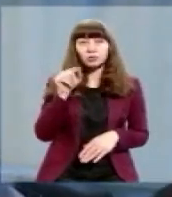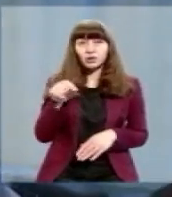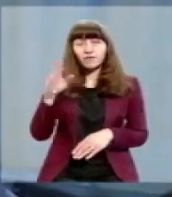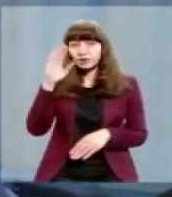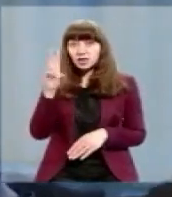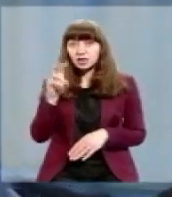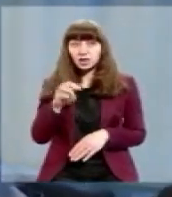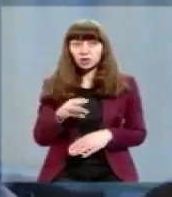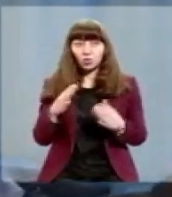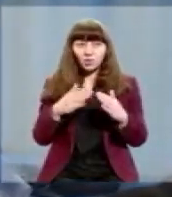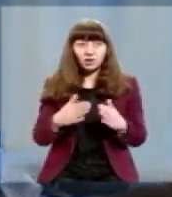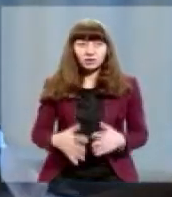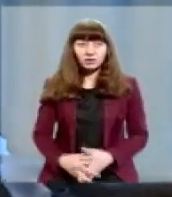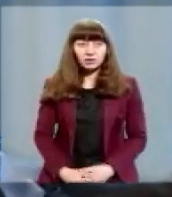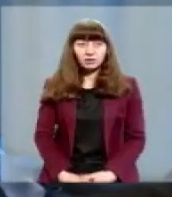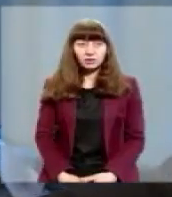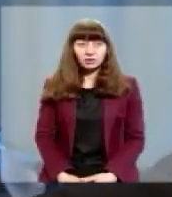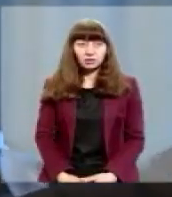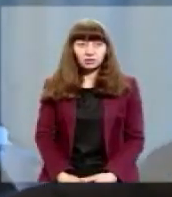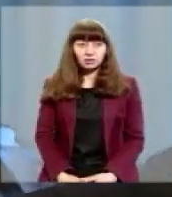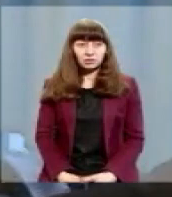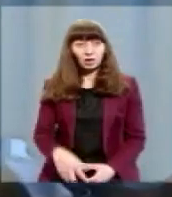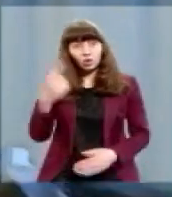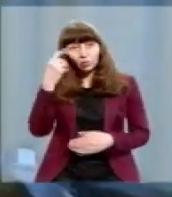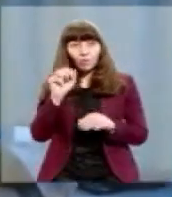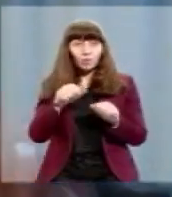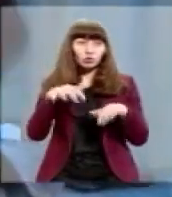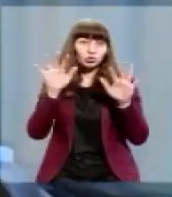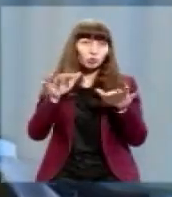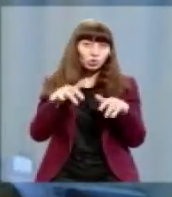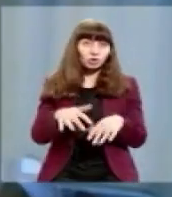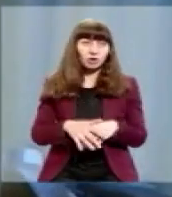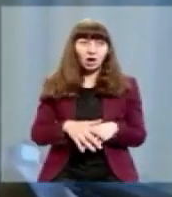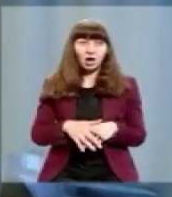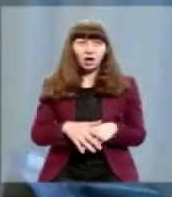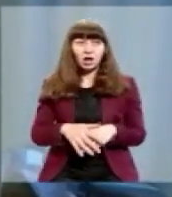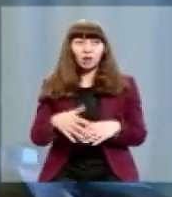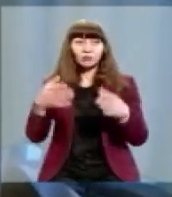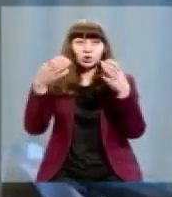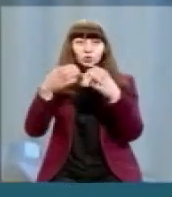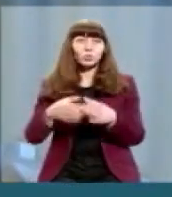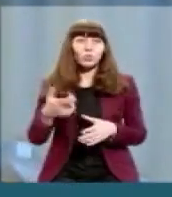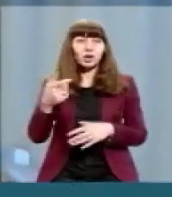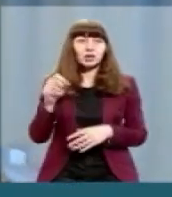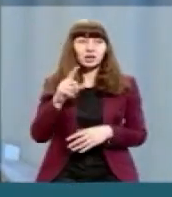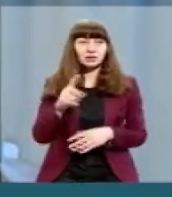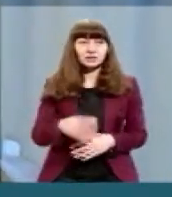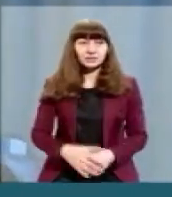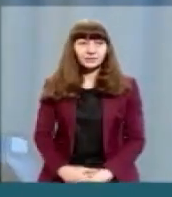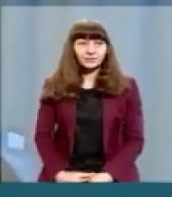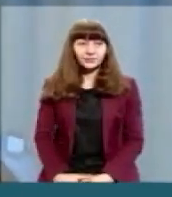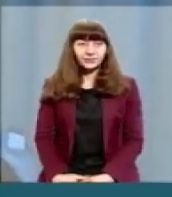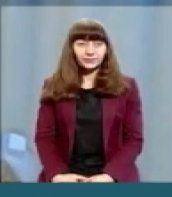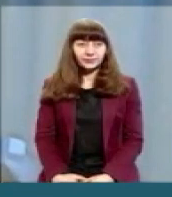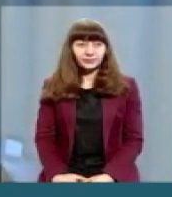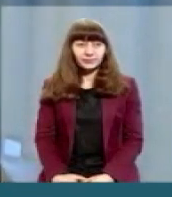воды нету в доме?» Я думаю, может, дождь пошел, а у нас труба от газа в нее